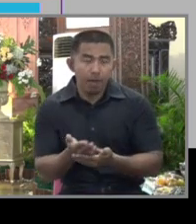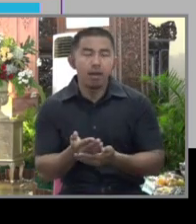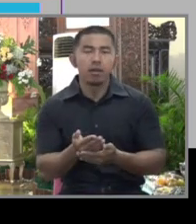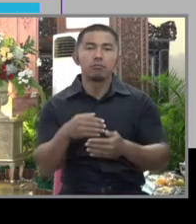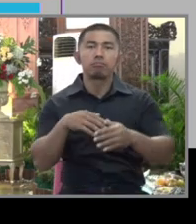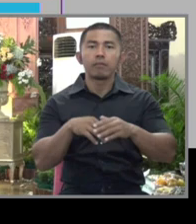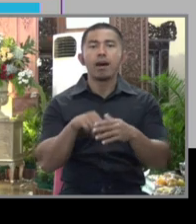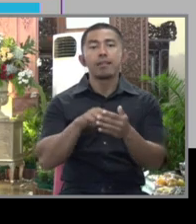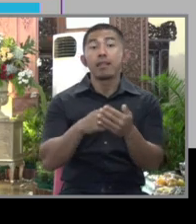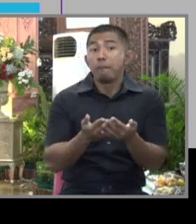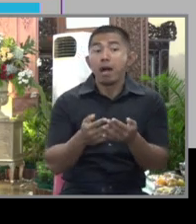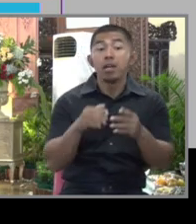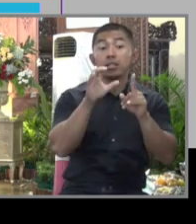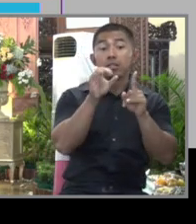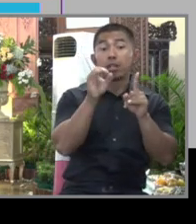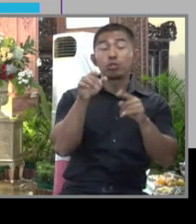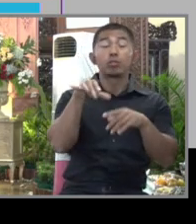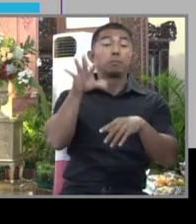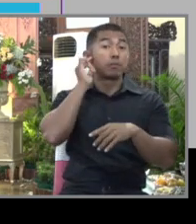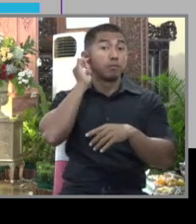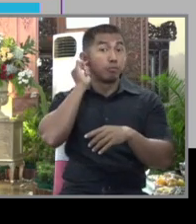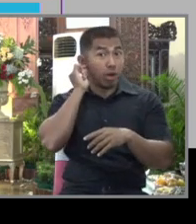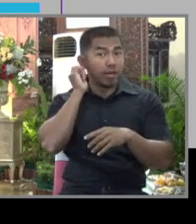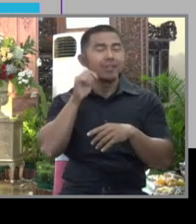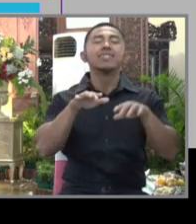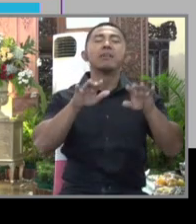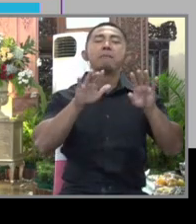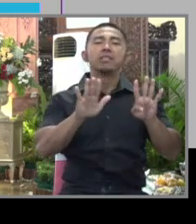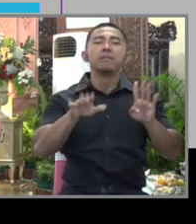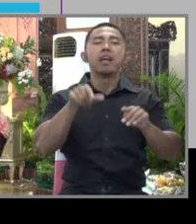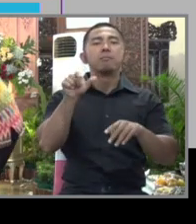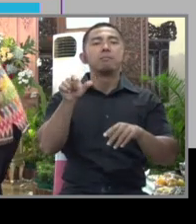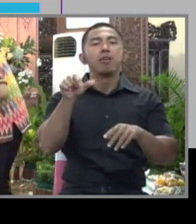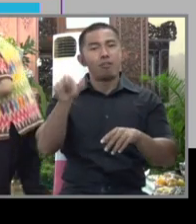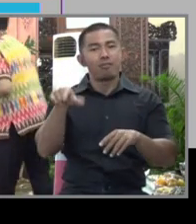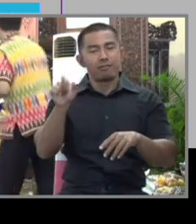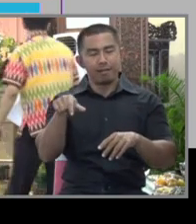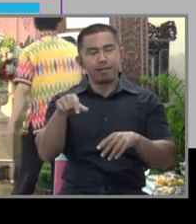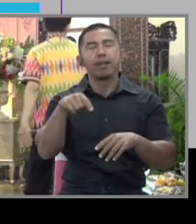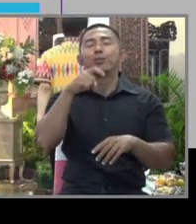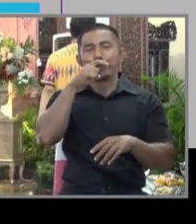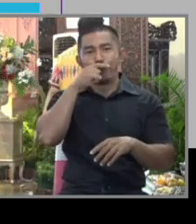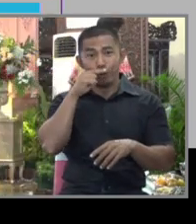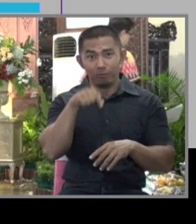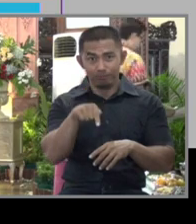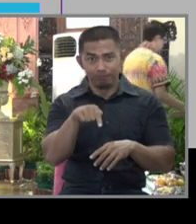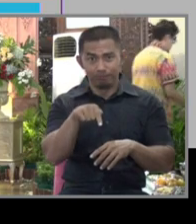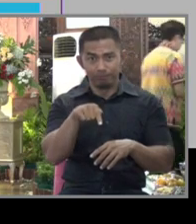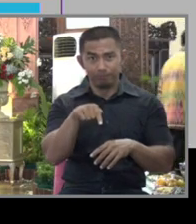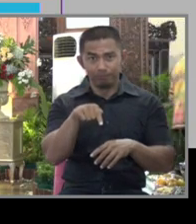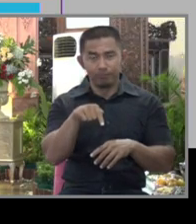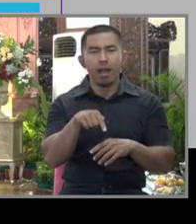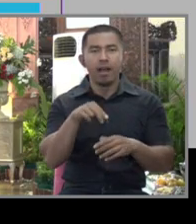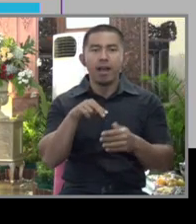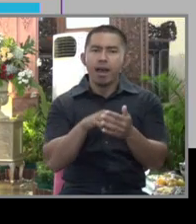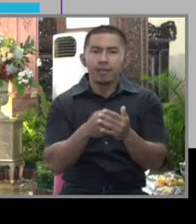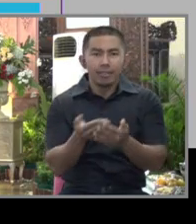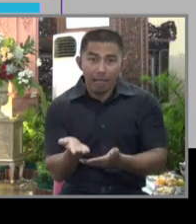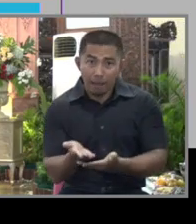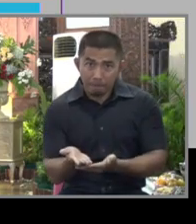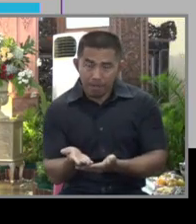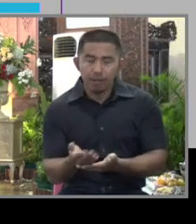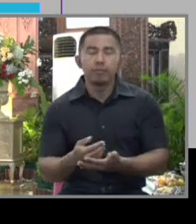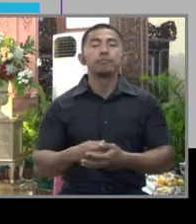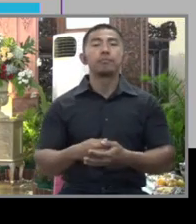100 penduduk perempuan terdapat 99 penduduk laki-laki. Yang mengindikasikan bahwa jumlah